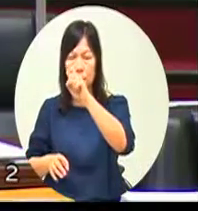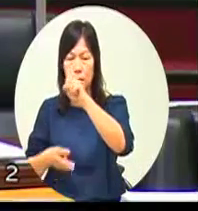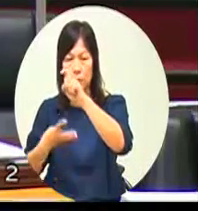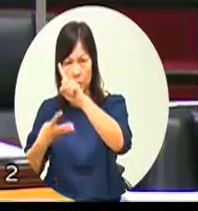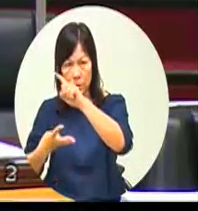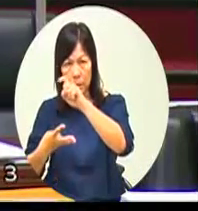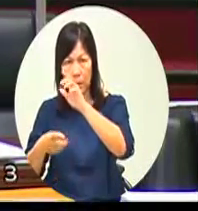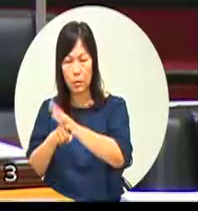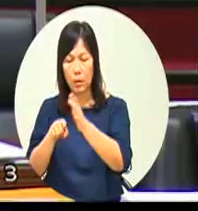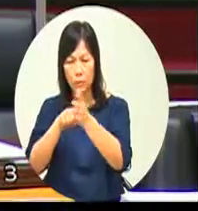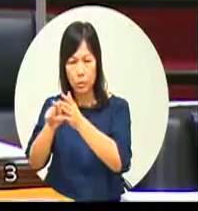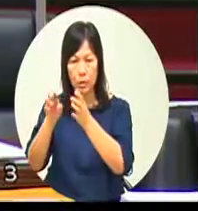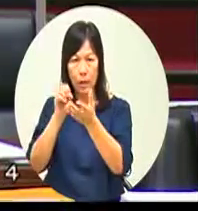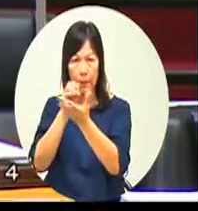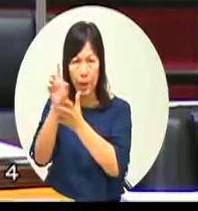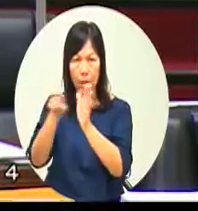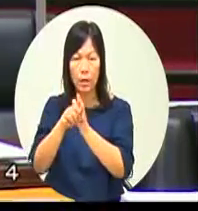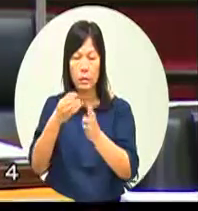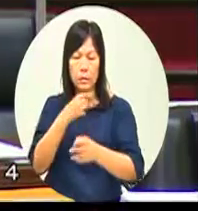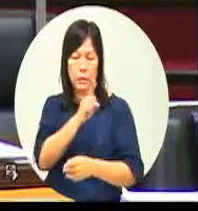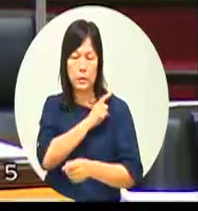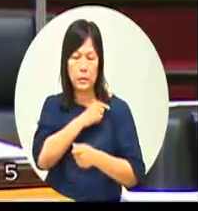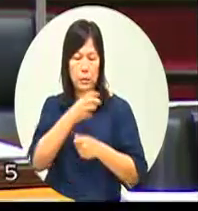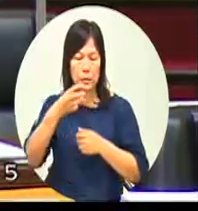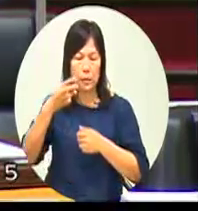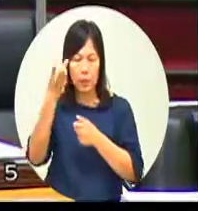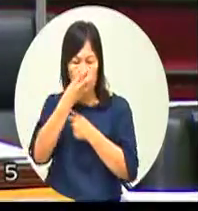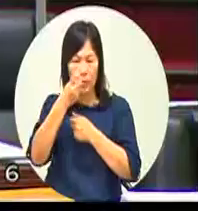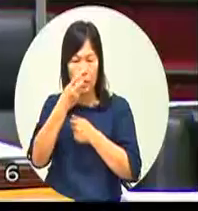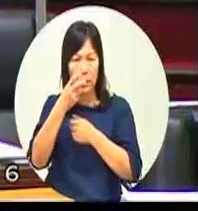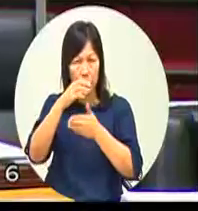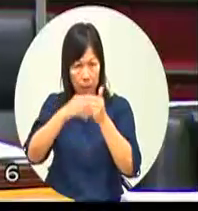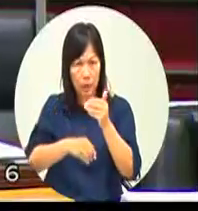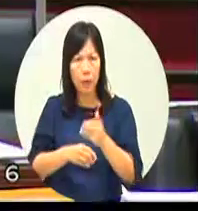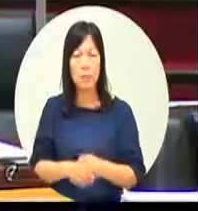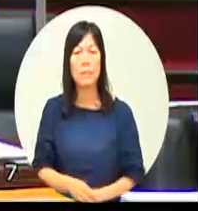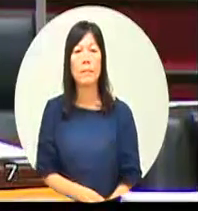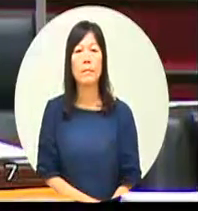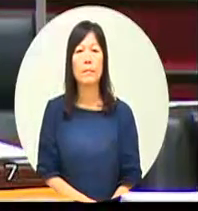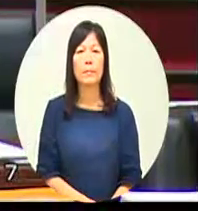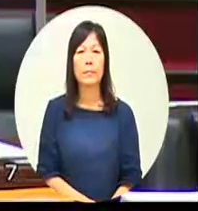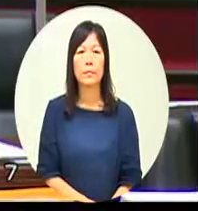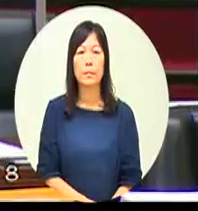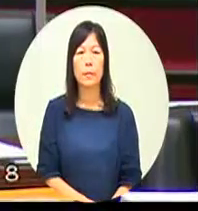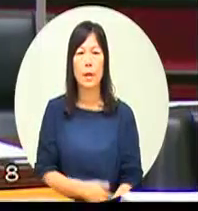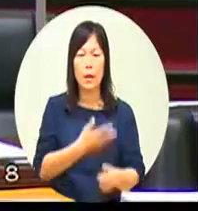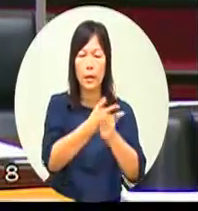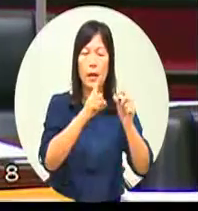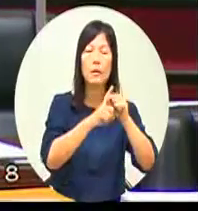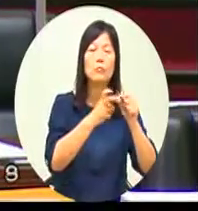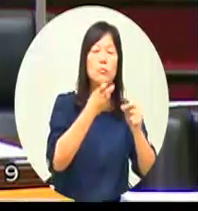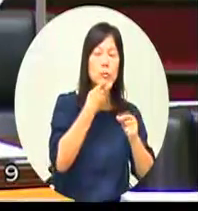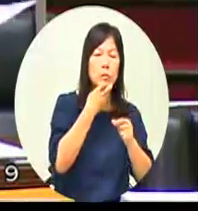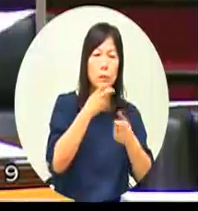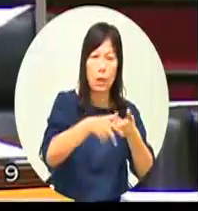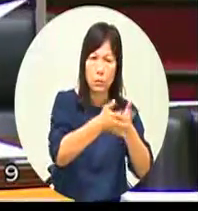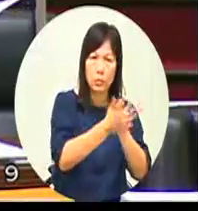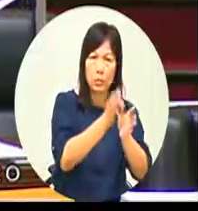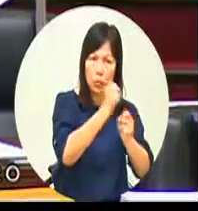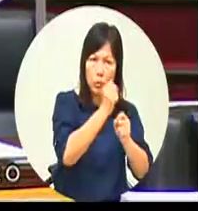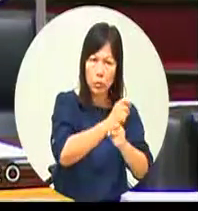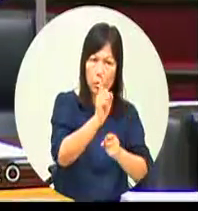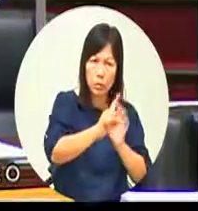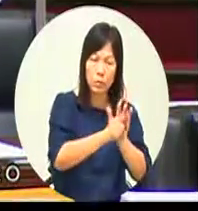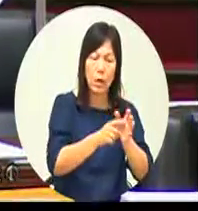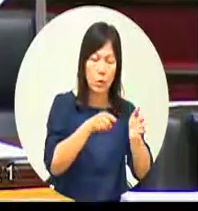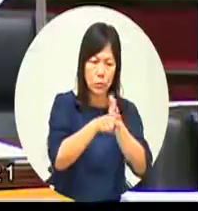报告，就是高雄市自治条例要的送中央的机关的处理情形要做专